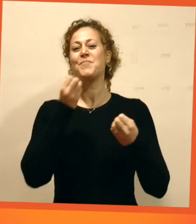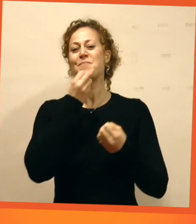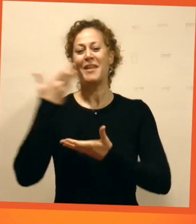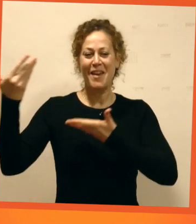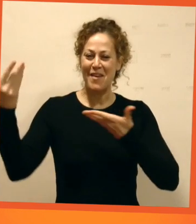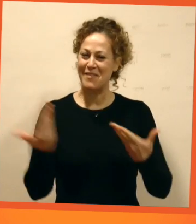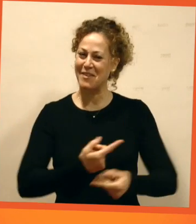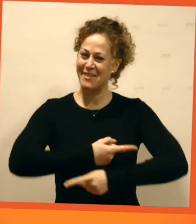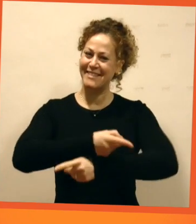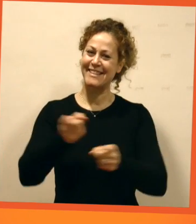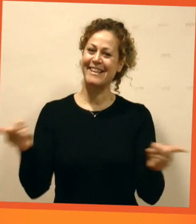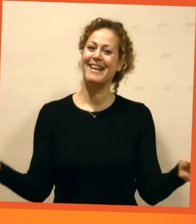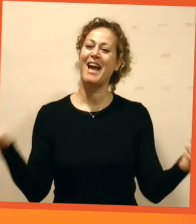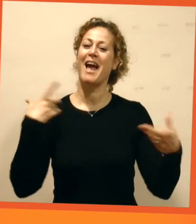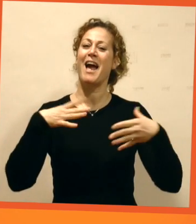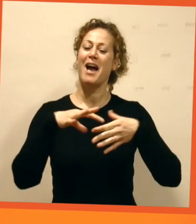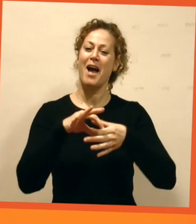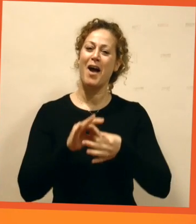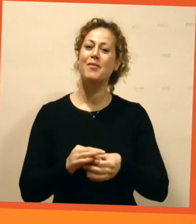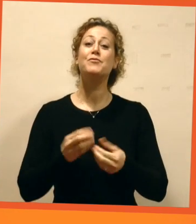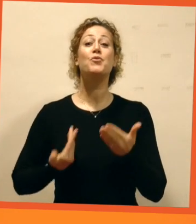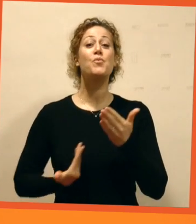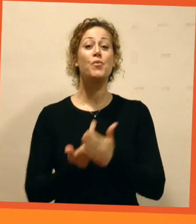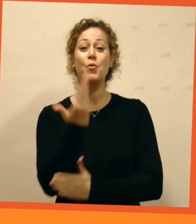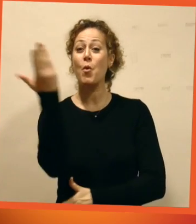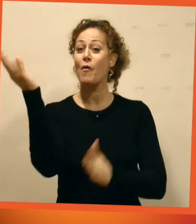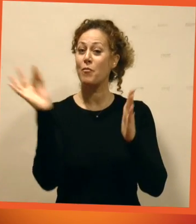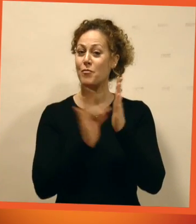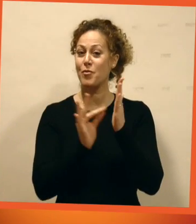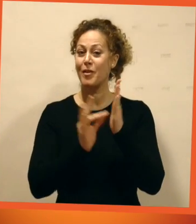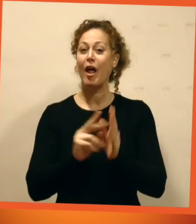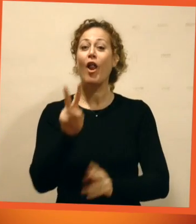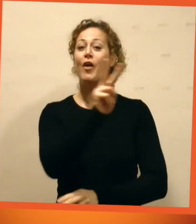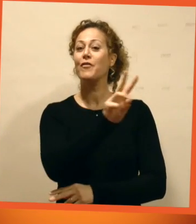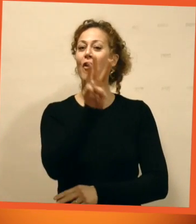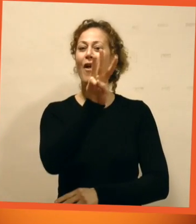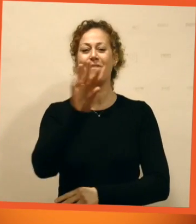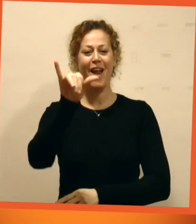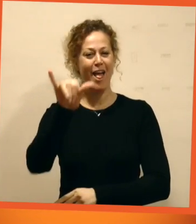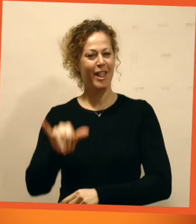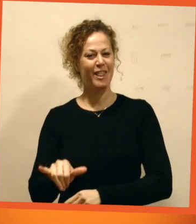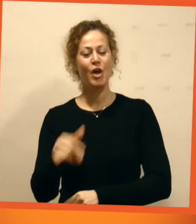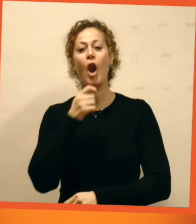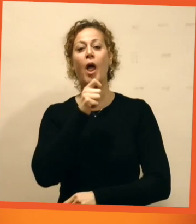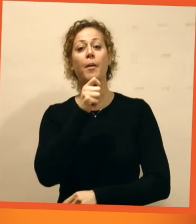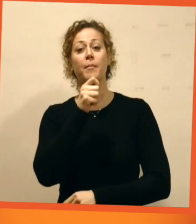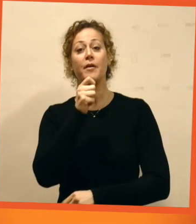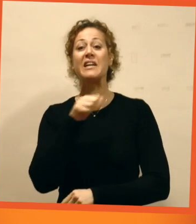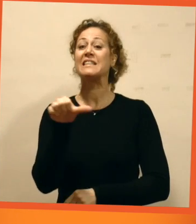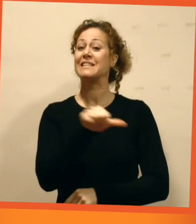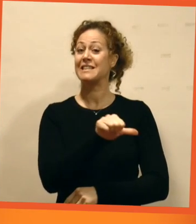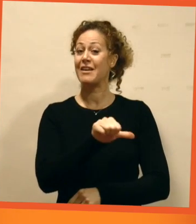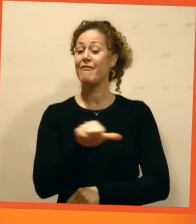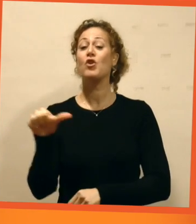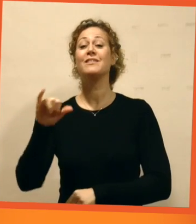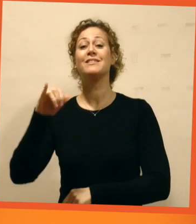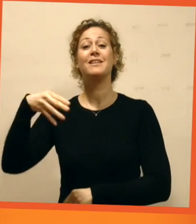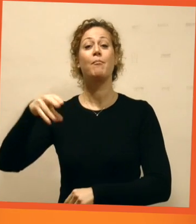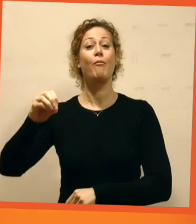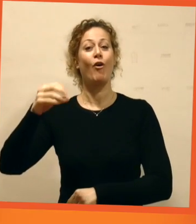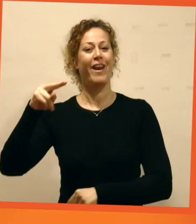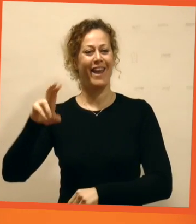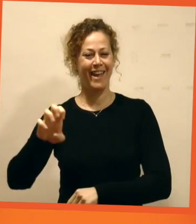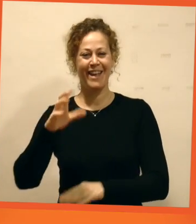Benvenuti a tutti, benvenuti a una nuova puntata di Bolon Bright You, ai microfoni di Stefano e Simone. Ciao Simo. Ciao a tutti,